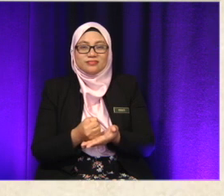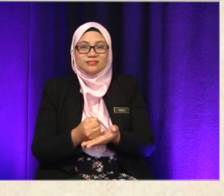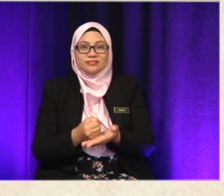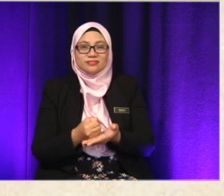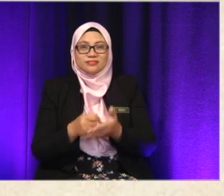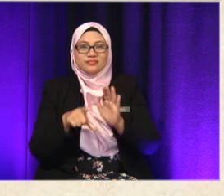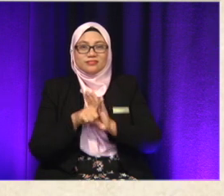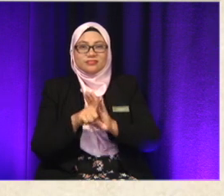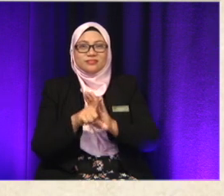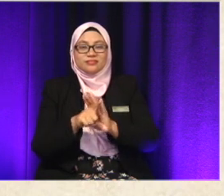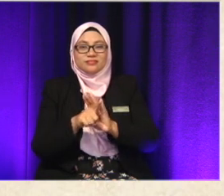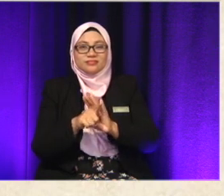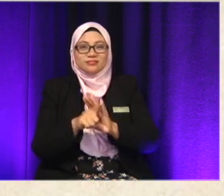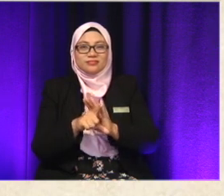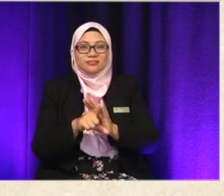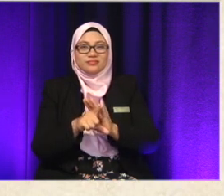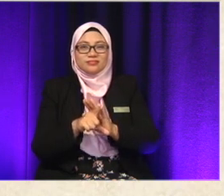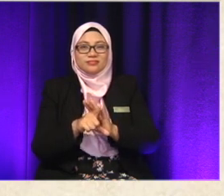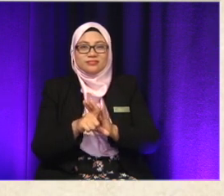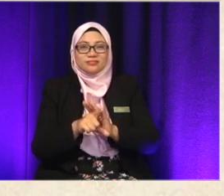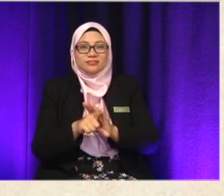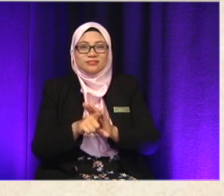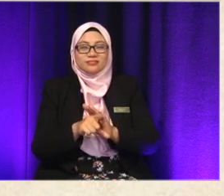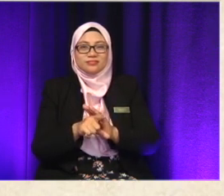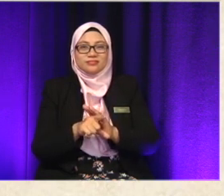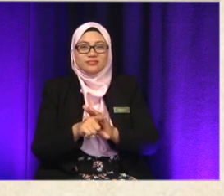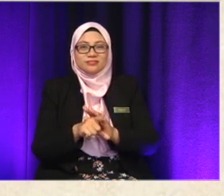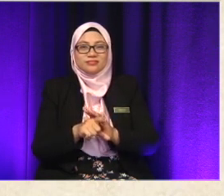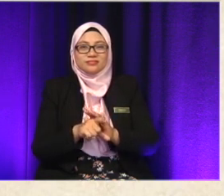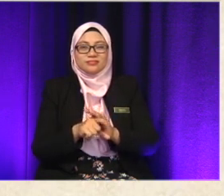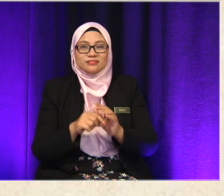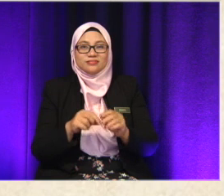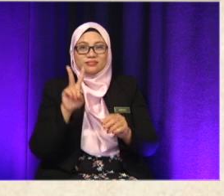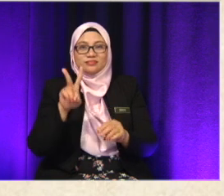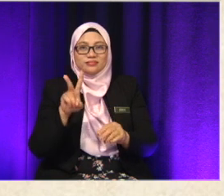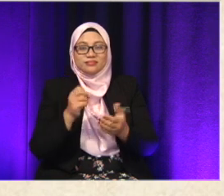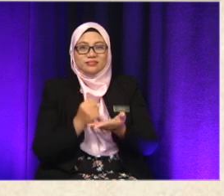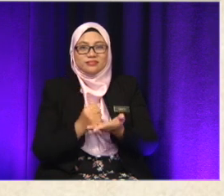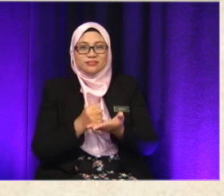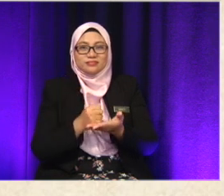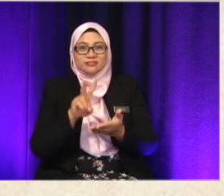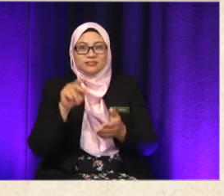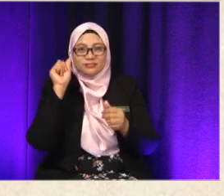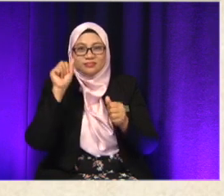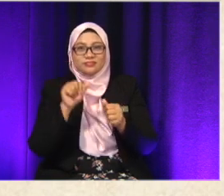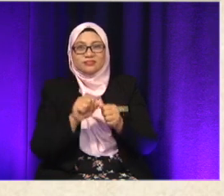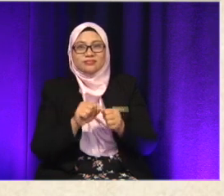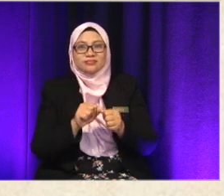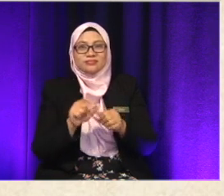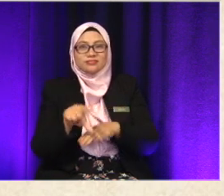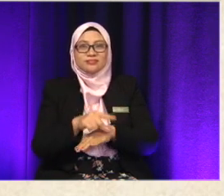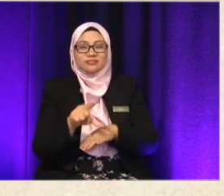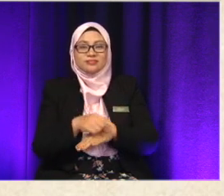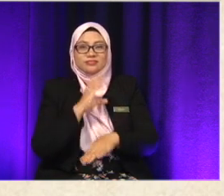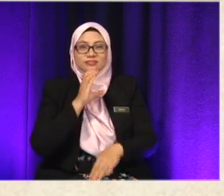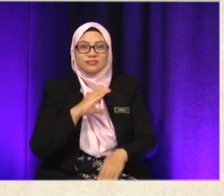pegas dalam ni kan, ni simbol dia. Okey. Kemudian silinder tidakkan dua arah, dia tak ada pegas tapi dia gunakan cecair kiri dan kanan boleh masuk situ.